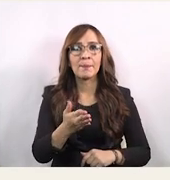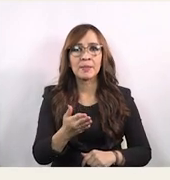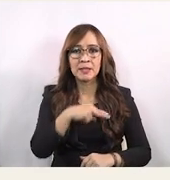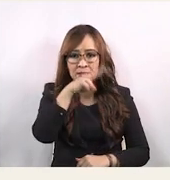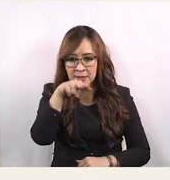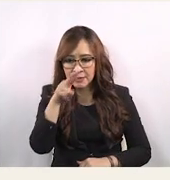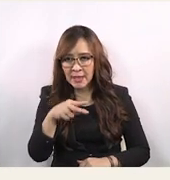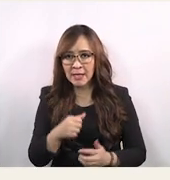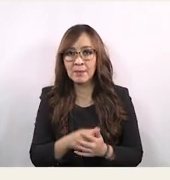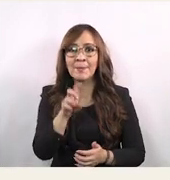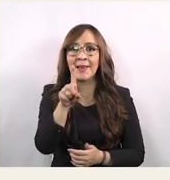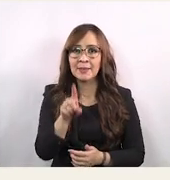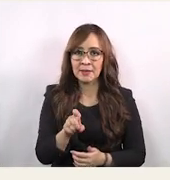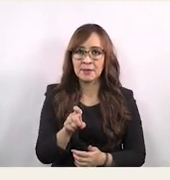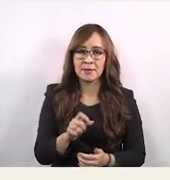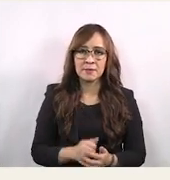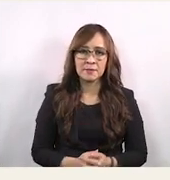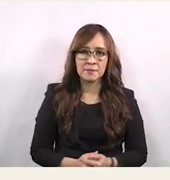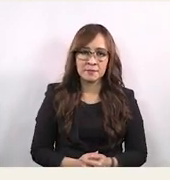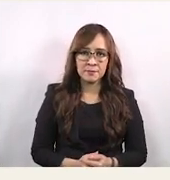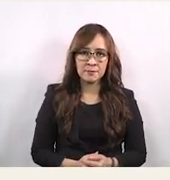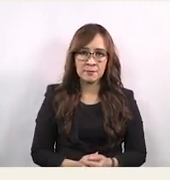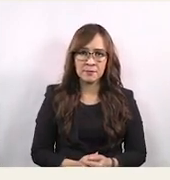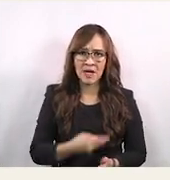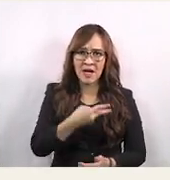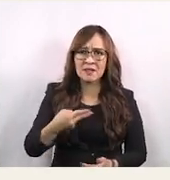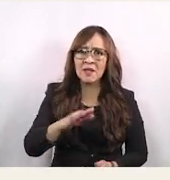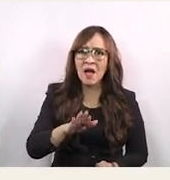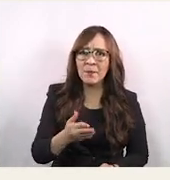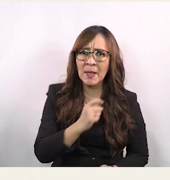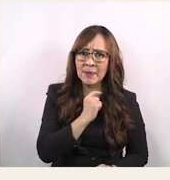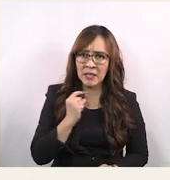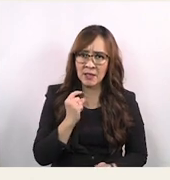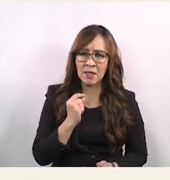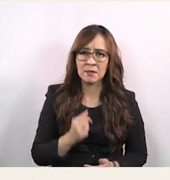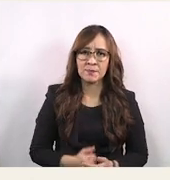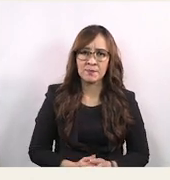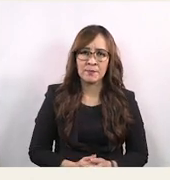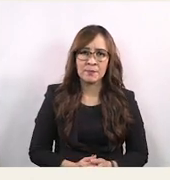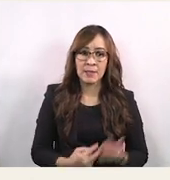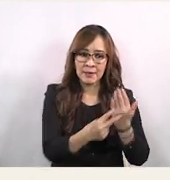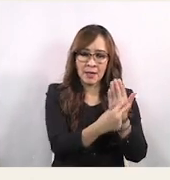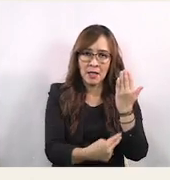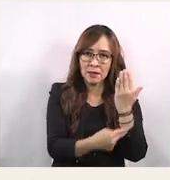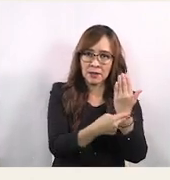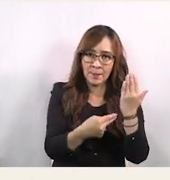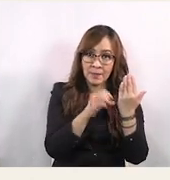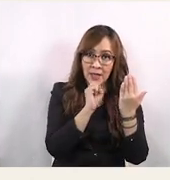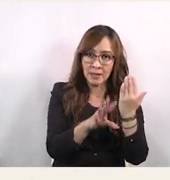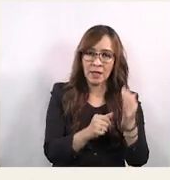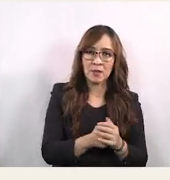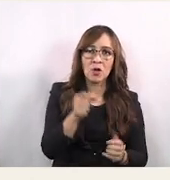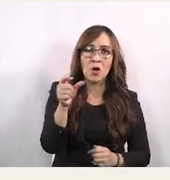cari mati Hai mungkin sudah menatap saya berkata apa artinya pendeta kita bilang apa